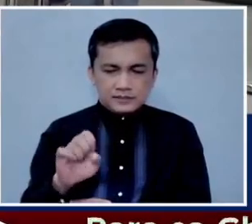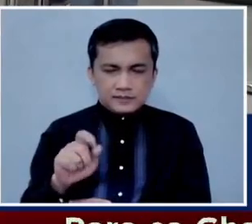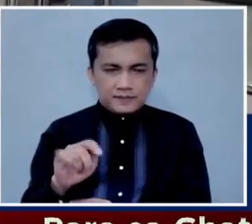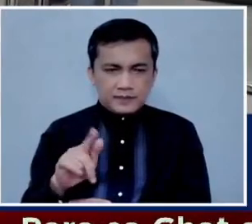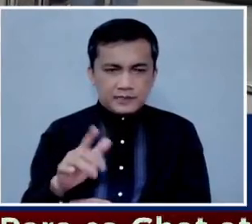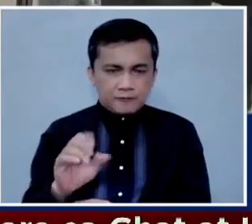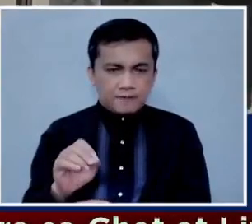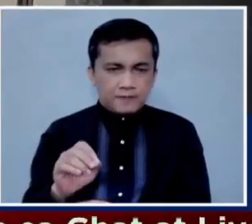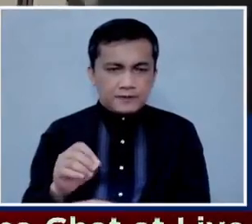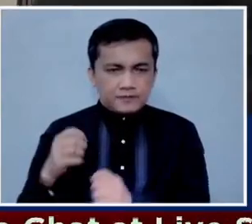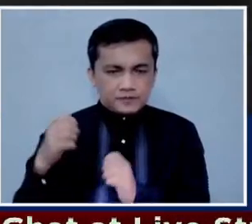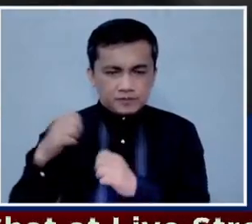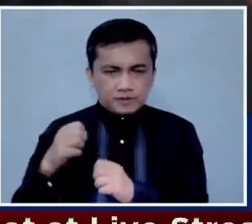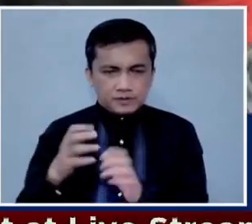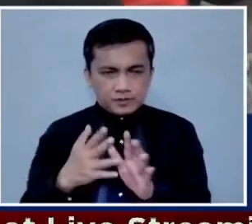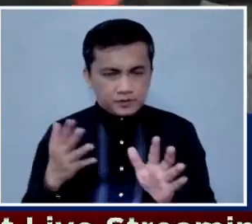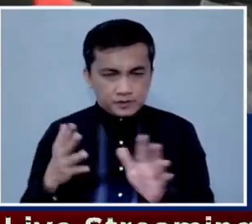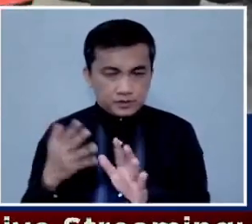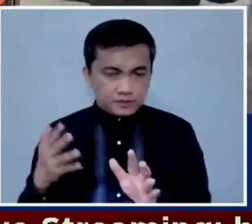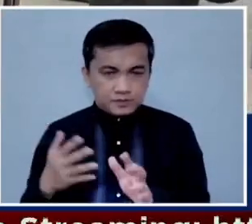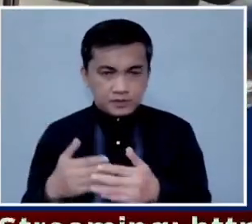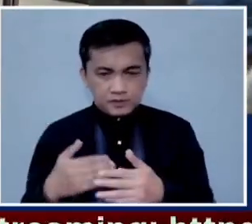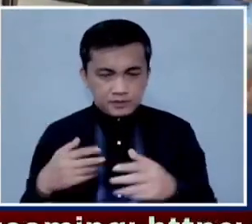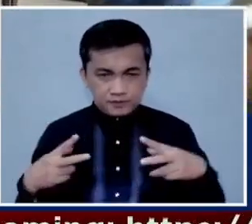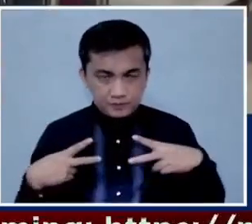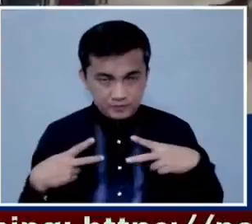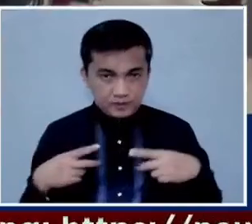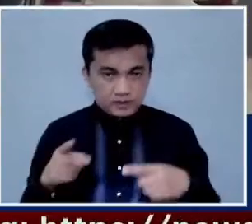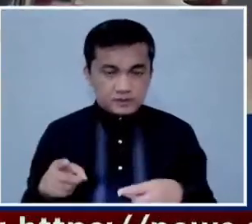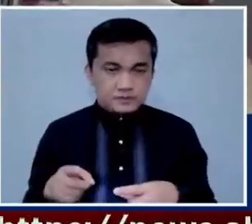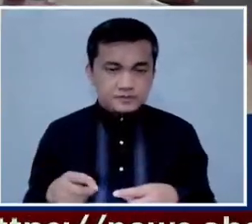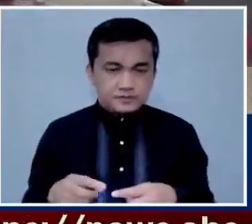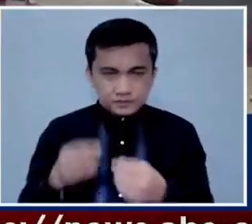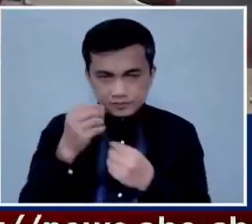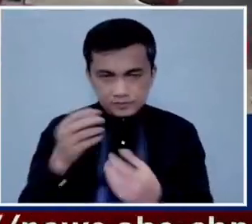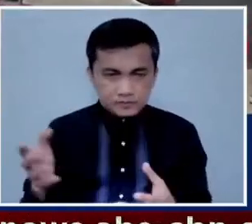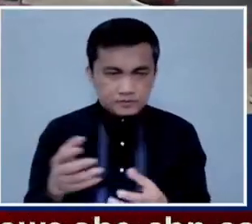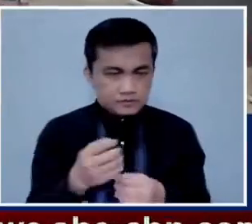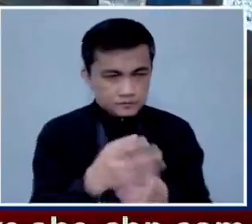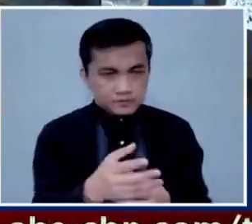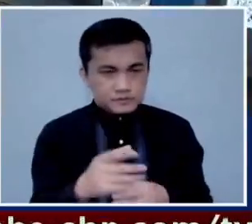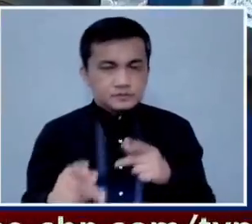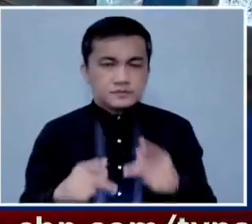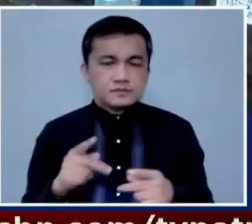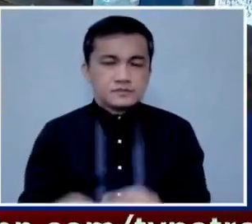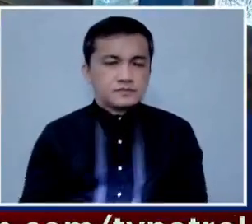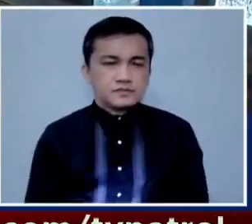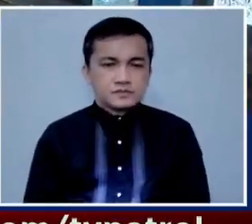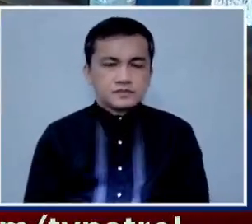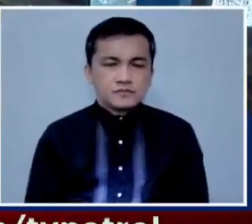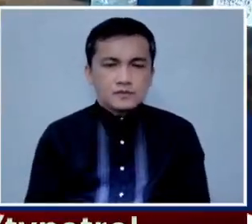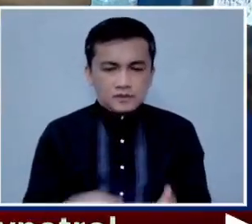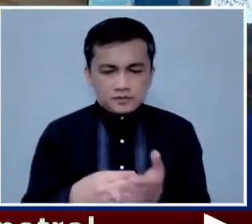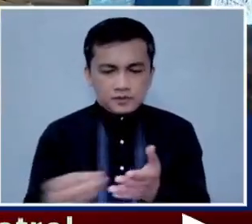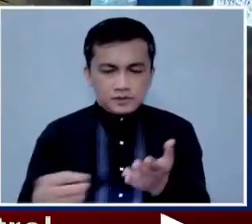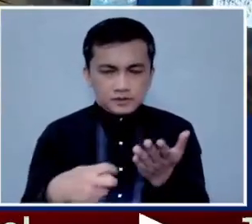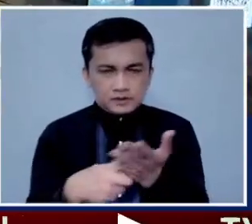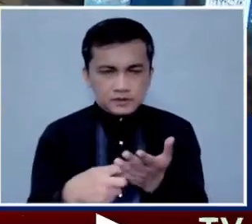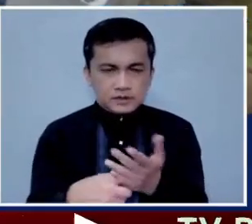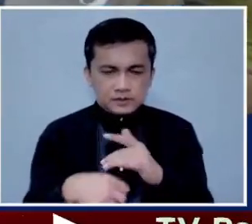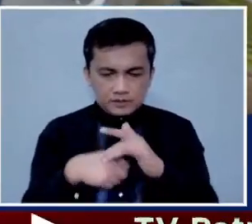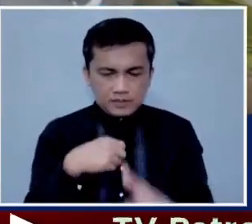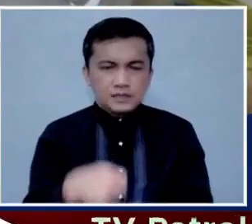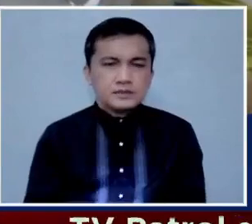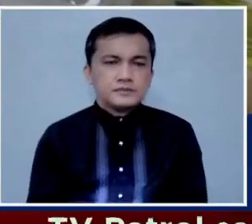ang mahabang pila kaya bago pa ang holiday rush ay nag-abiso na sila sa publiko na bumili na ng ticket ng mas